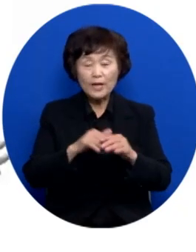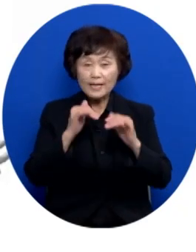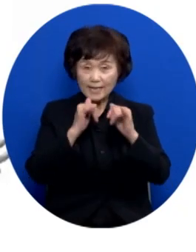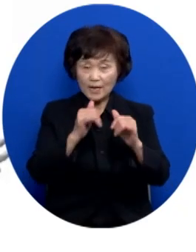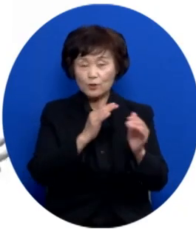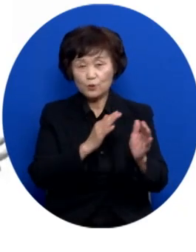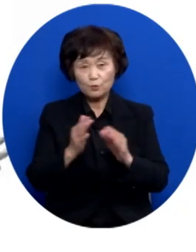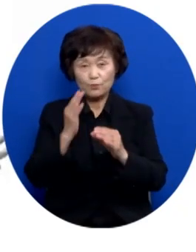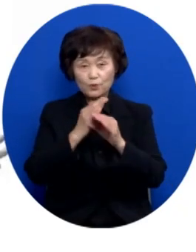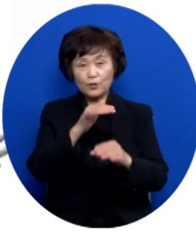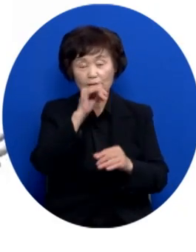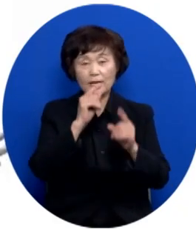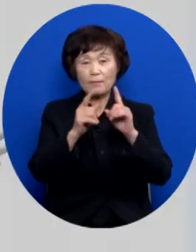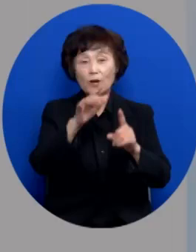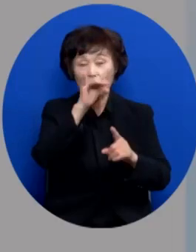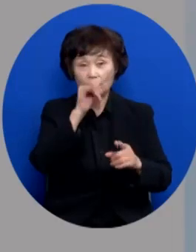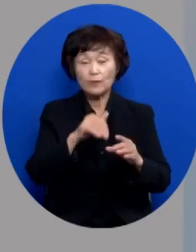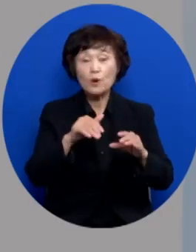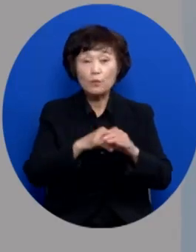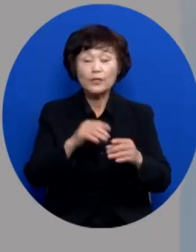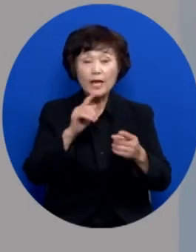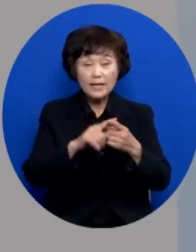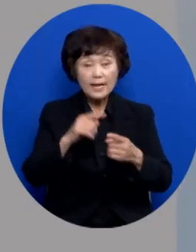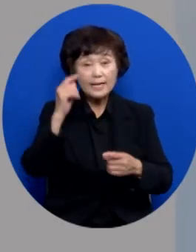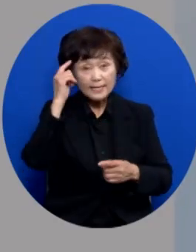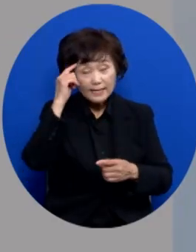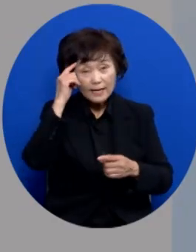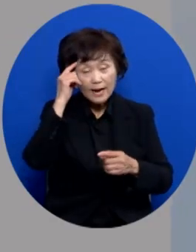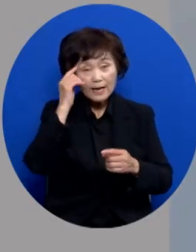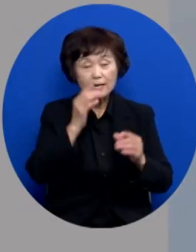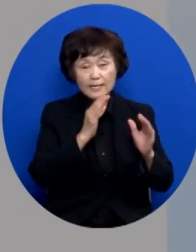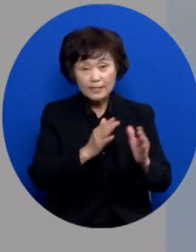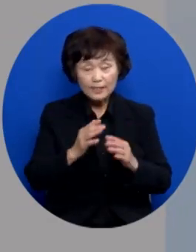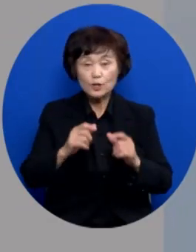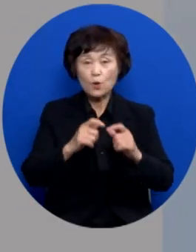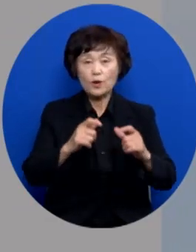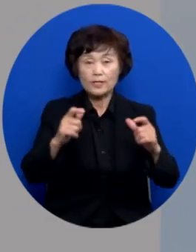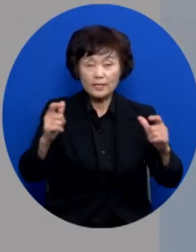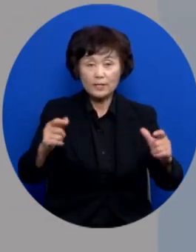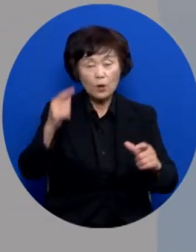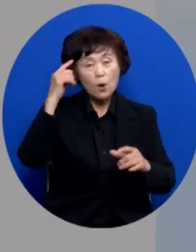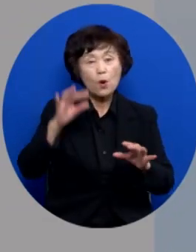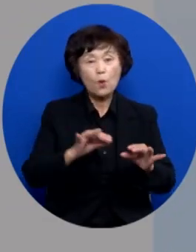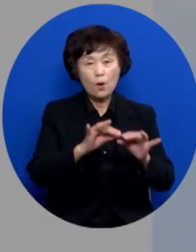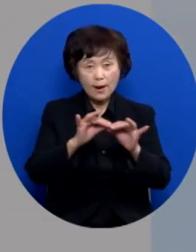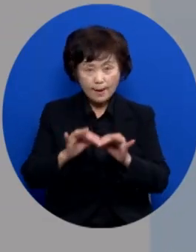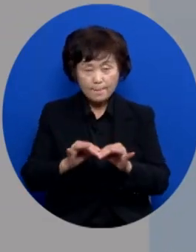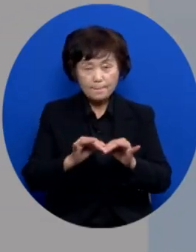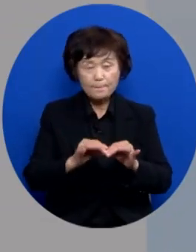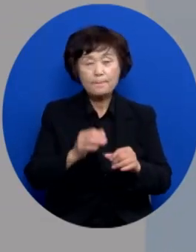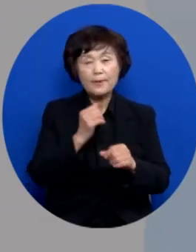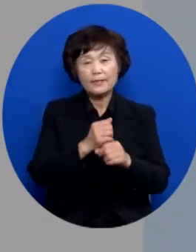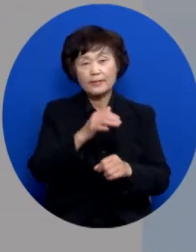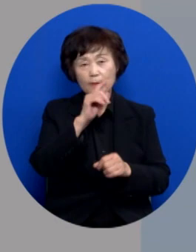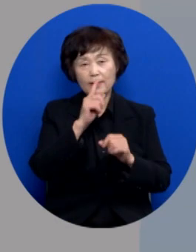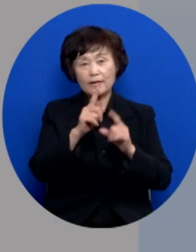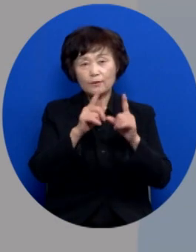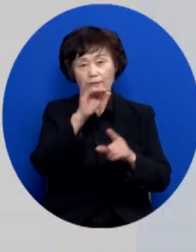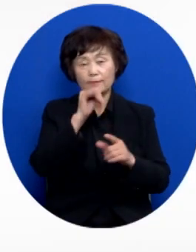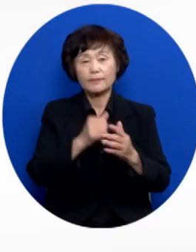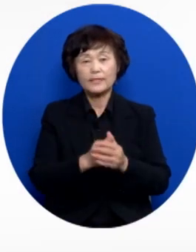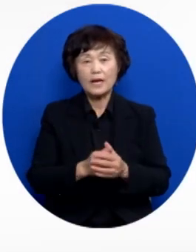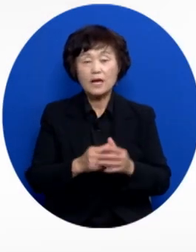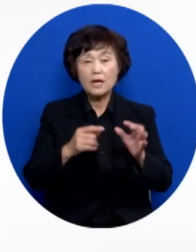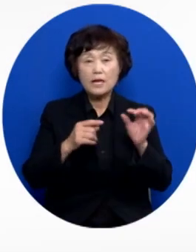일류 실천 문화에 대한 인식을 정립하고 확산시켜 대내외 공감대를 조성해 나갈 계획이라고 부 덧붙였습니다